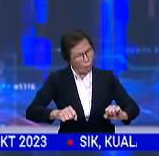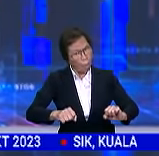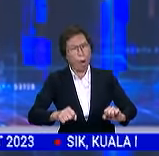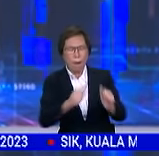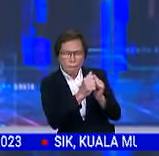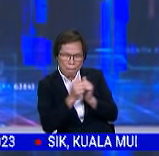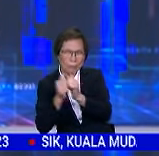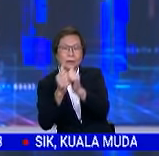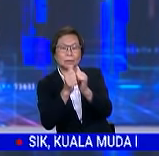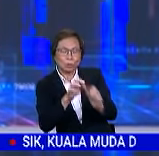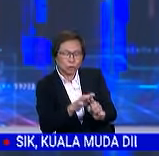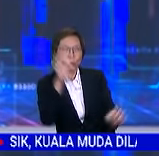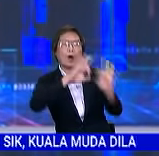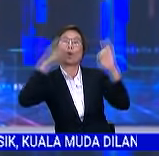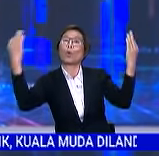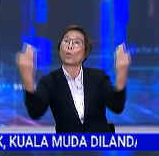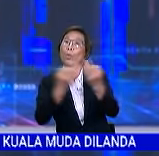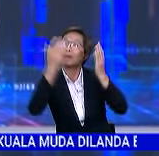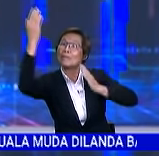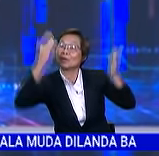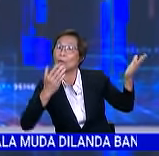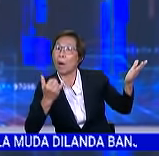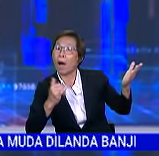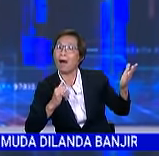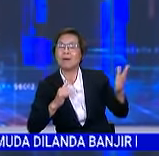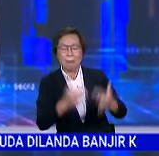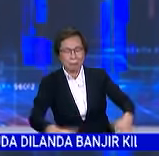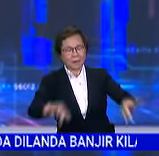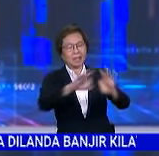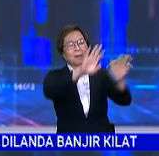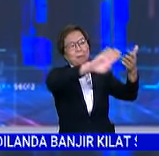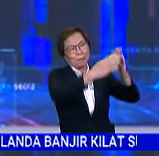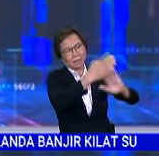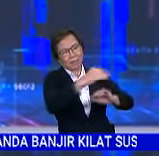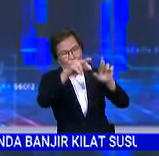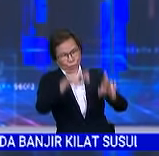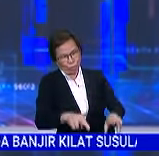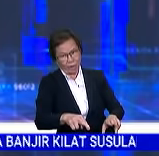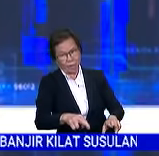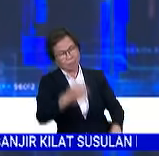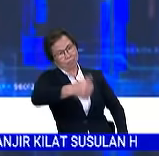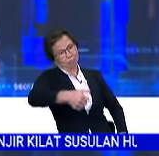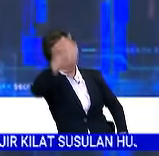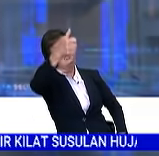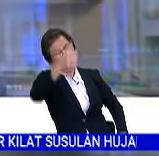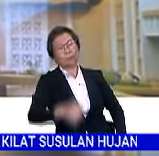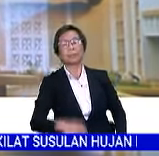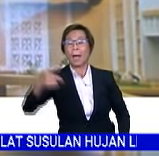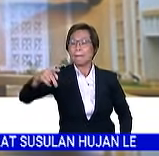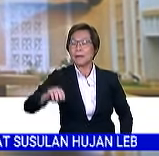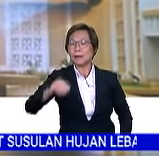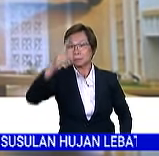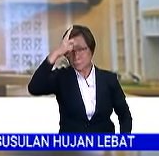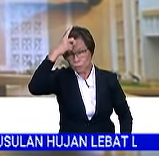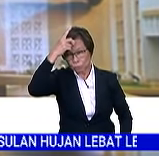secara bersama atas semangat keluarga Malaysia yang meletakkan kepentingan masyarakat dan rakyat di tempat utama. Perdana Menteri Datuk